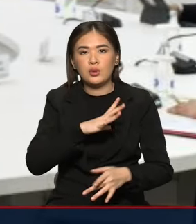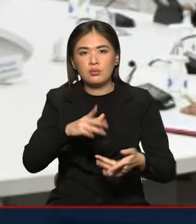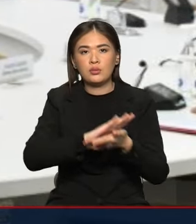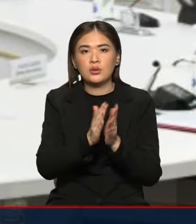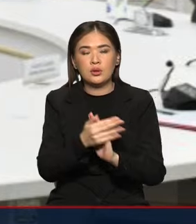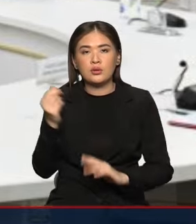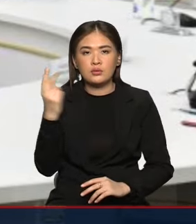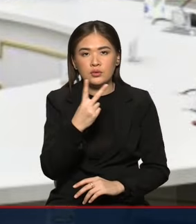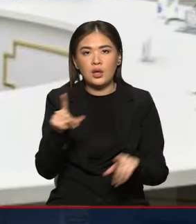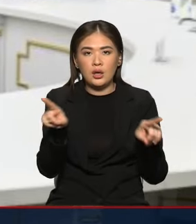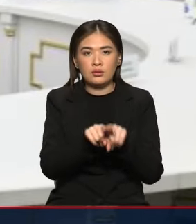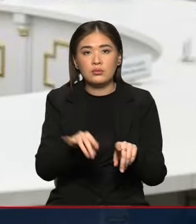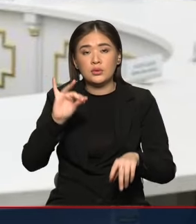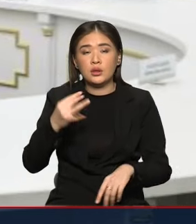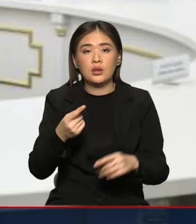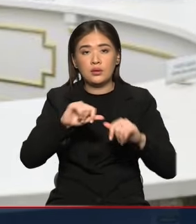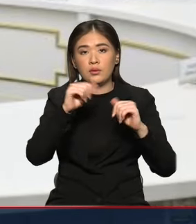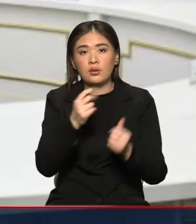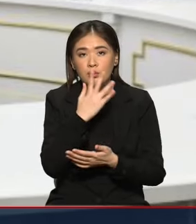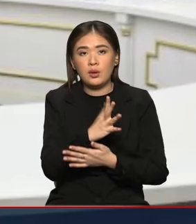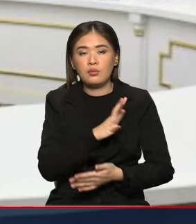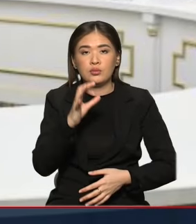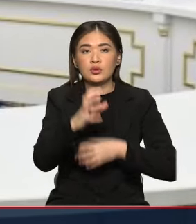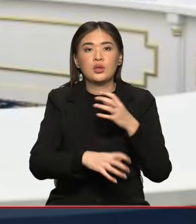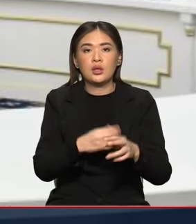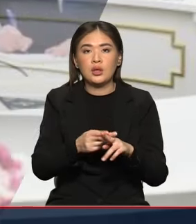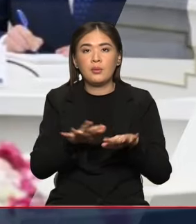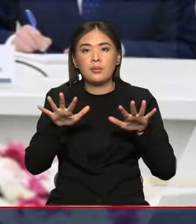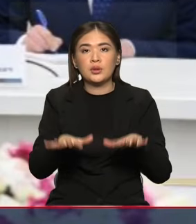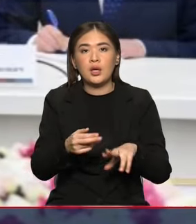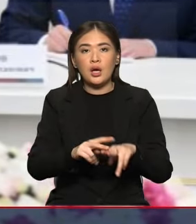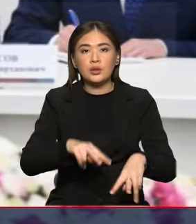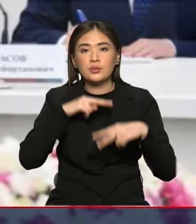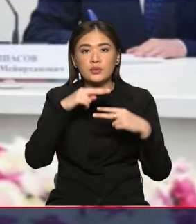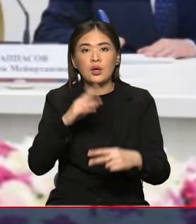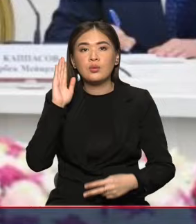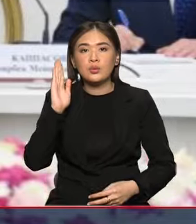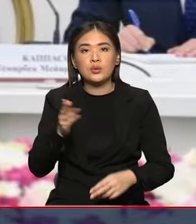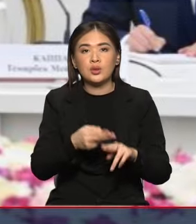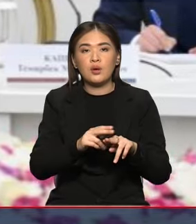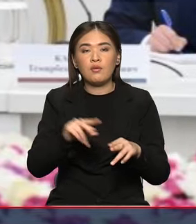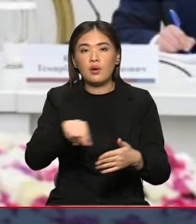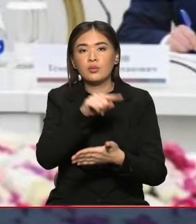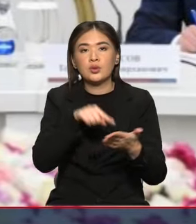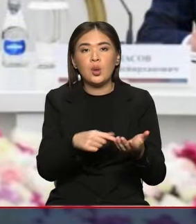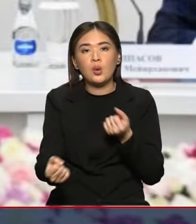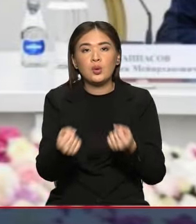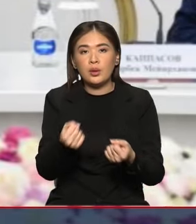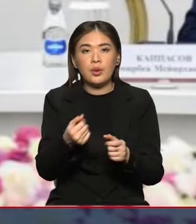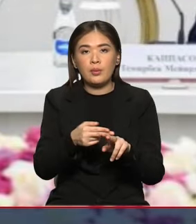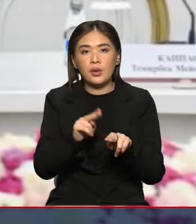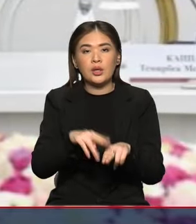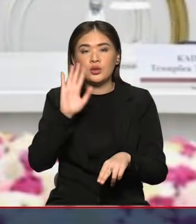как в двустороннем формате, так и в рамках международных организаций. Особое внимание было уделено вопросам укрепления межрегионального